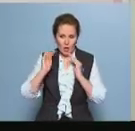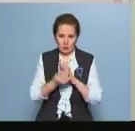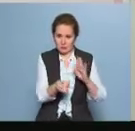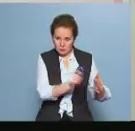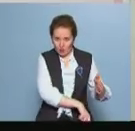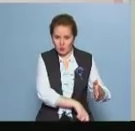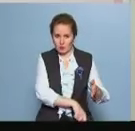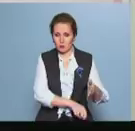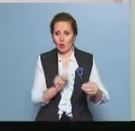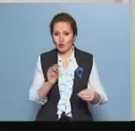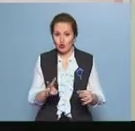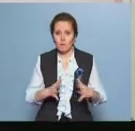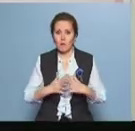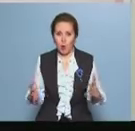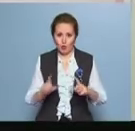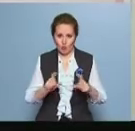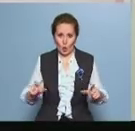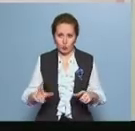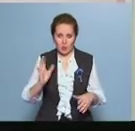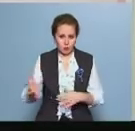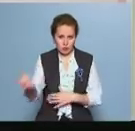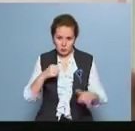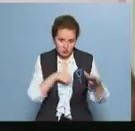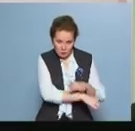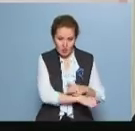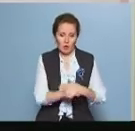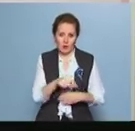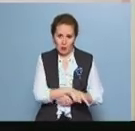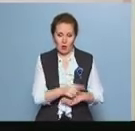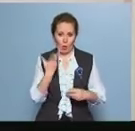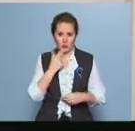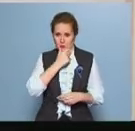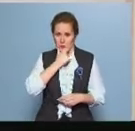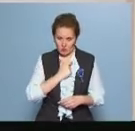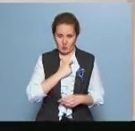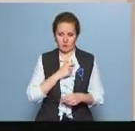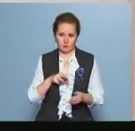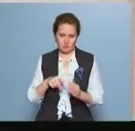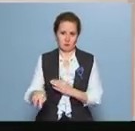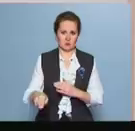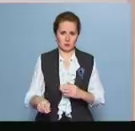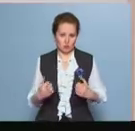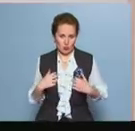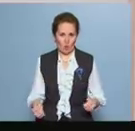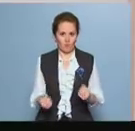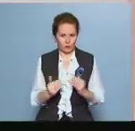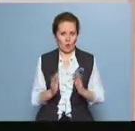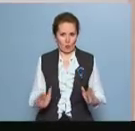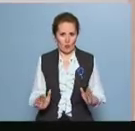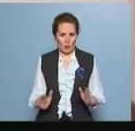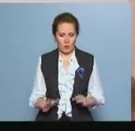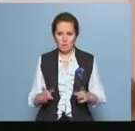больше будут удалены, это можно не обязательно сюда на свидетельстве, это можно даже если человек пожилой, сопроводить его до дома, тем легче